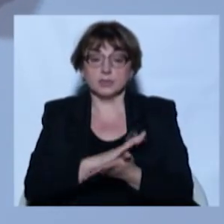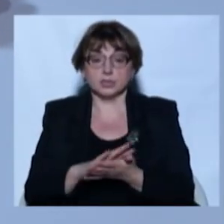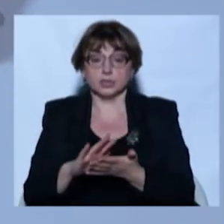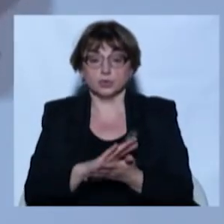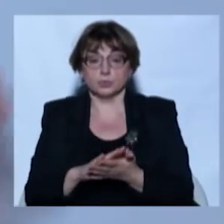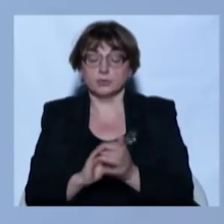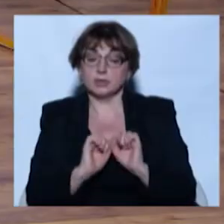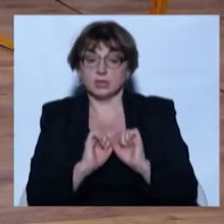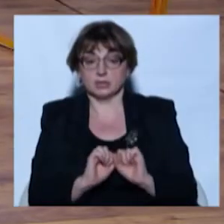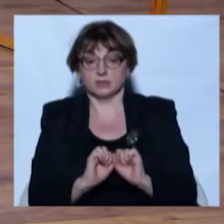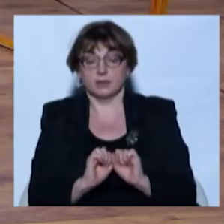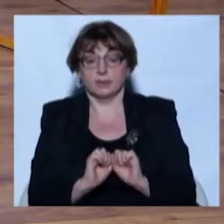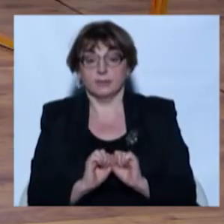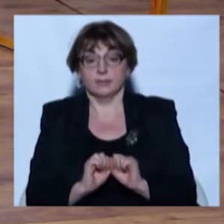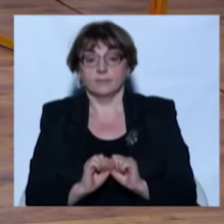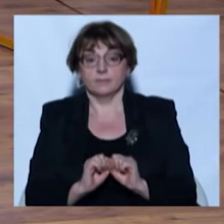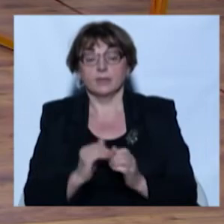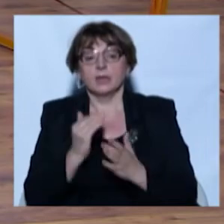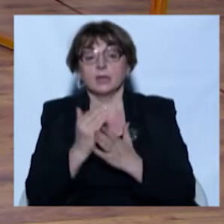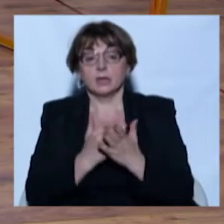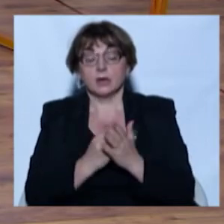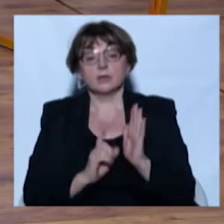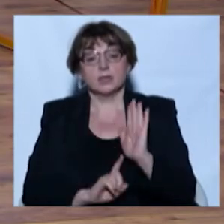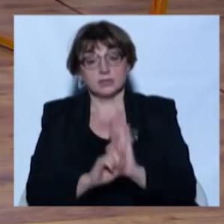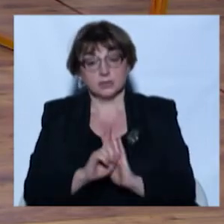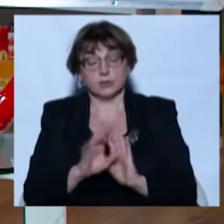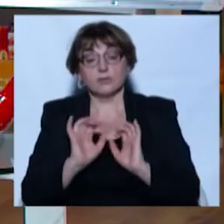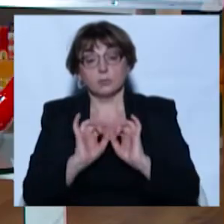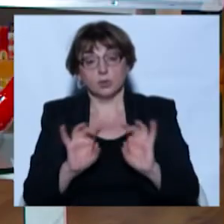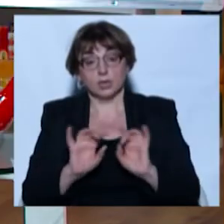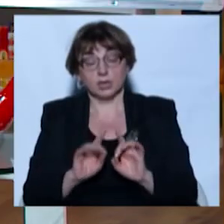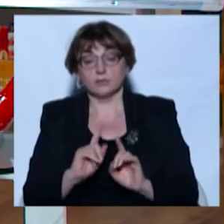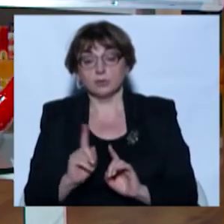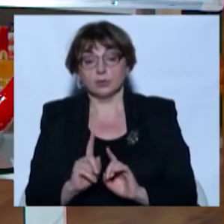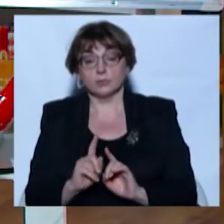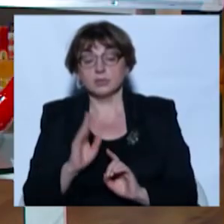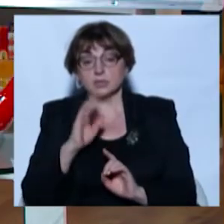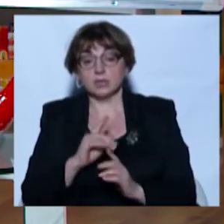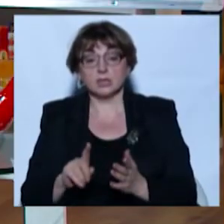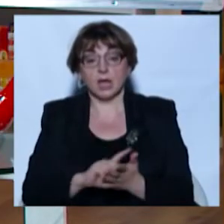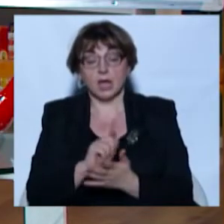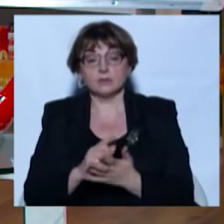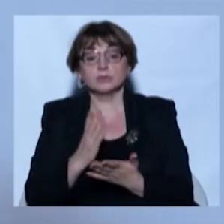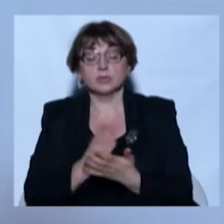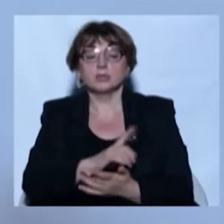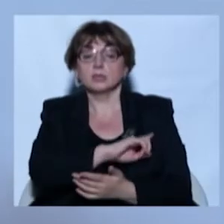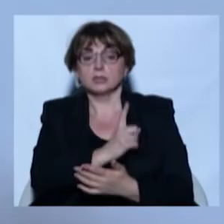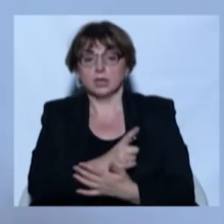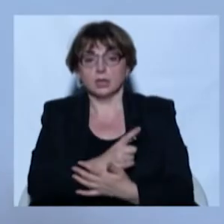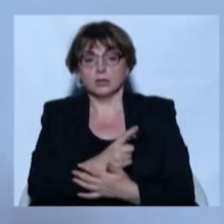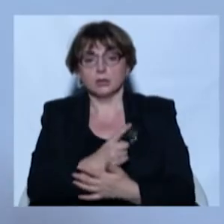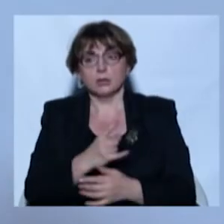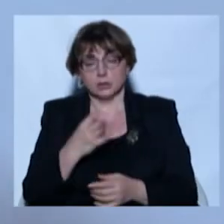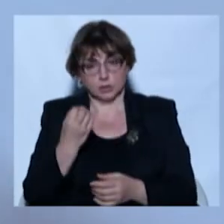სისუფთავის დაცვა. გაკვეთილის დასაწყისში ჩვენ ვისაუბრეთ იმაზე, რომ წყალს აქვს ძალა. თქვენ ალბათ